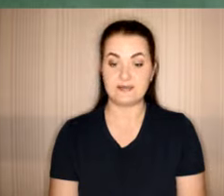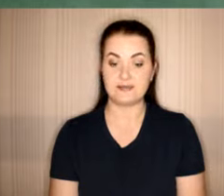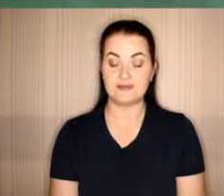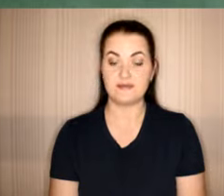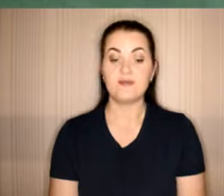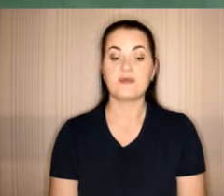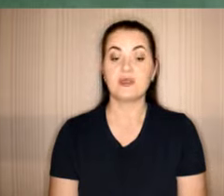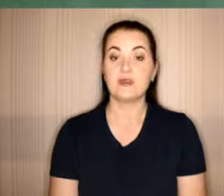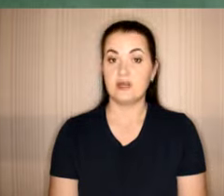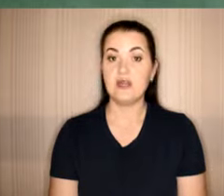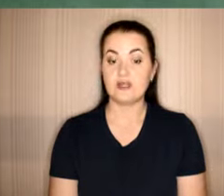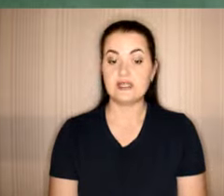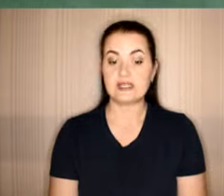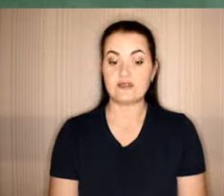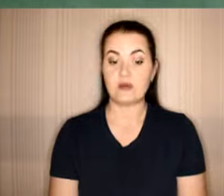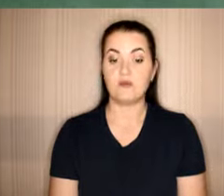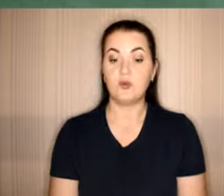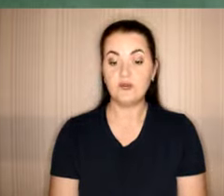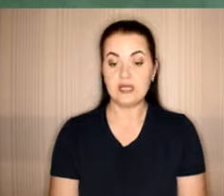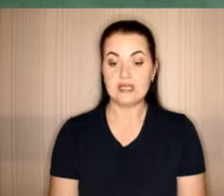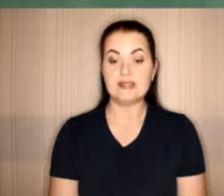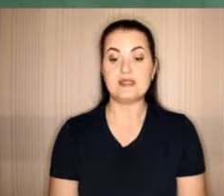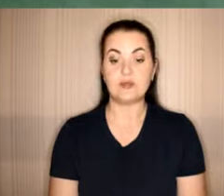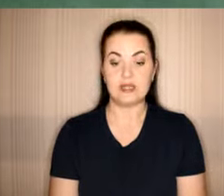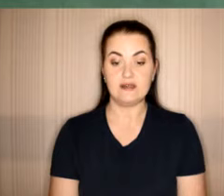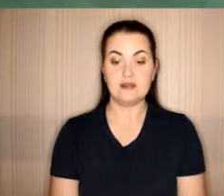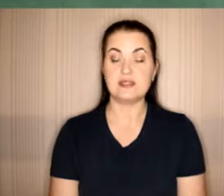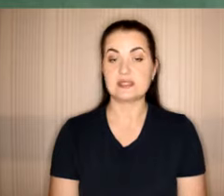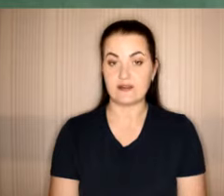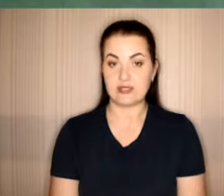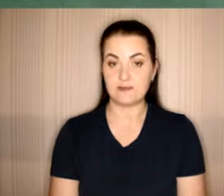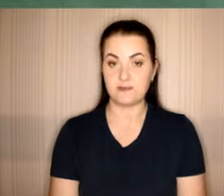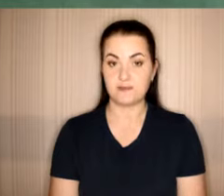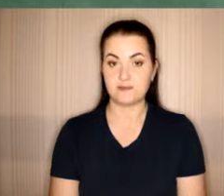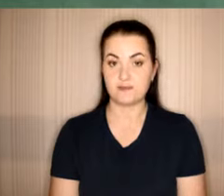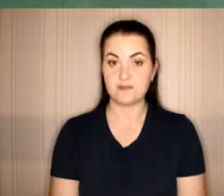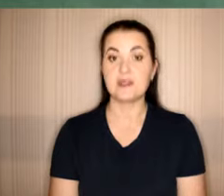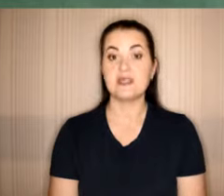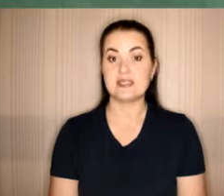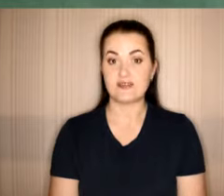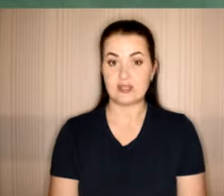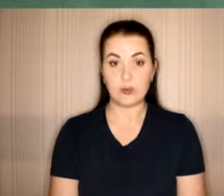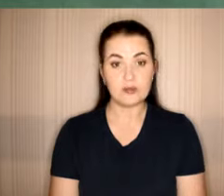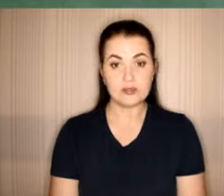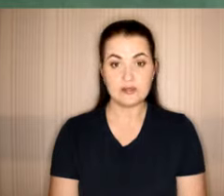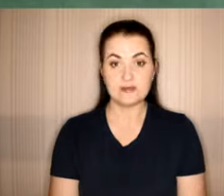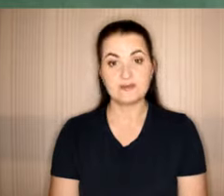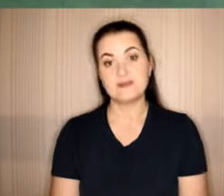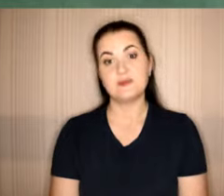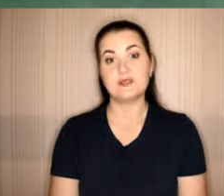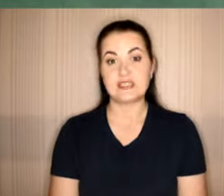ясніє. І в нас є слова. Повний, дрібний, славний. Ставте на